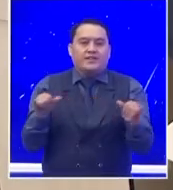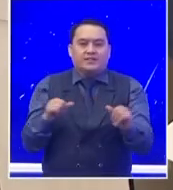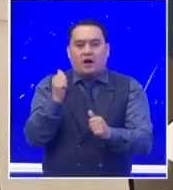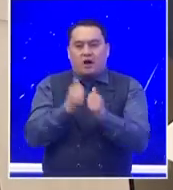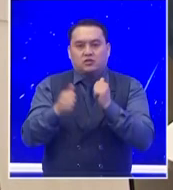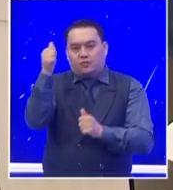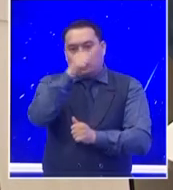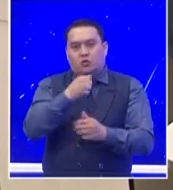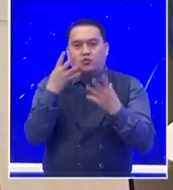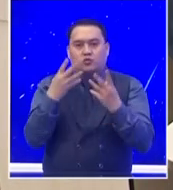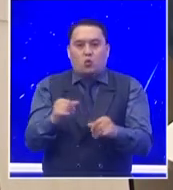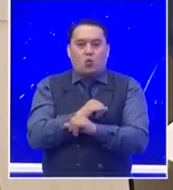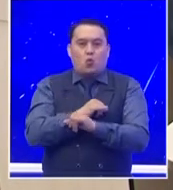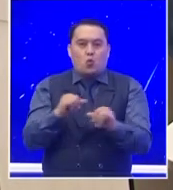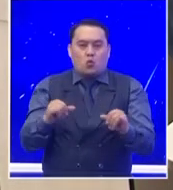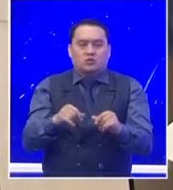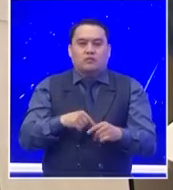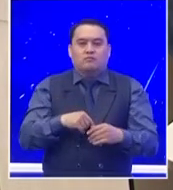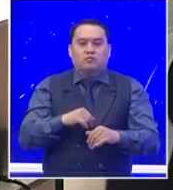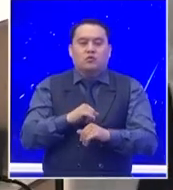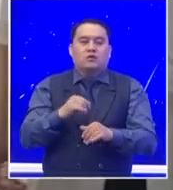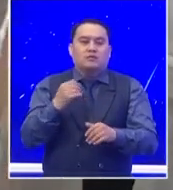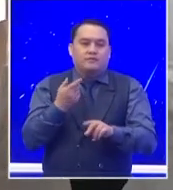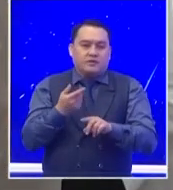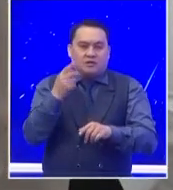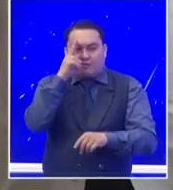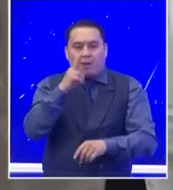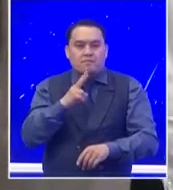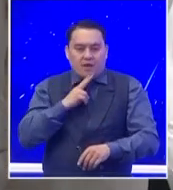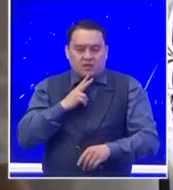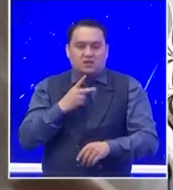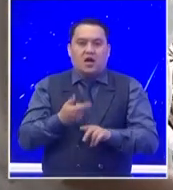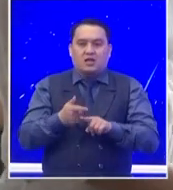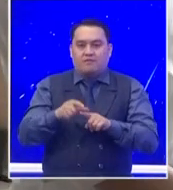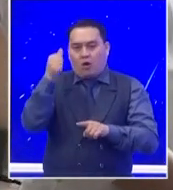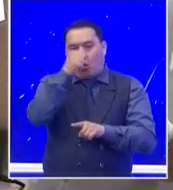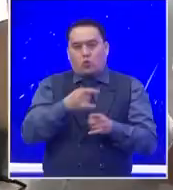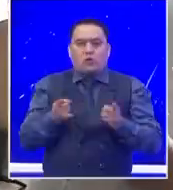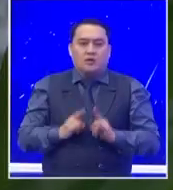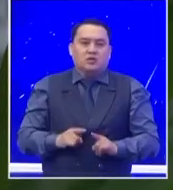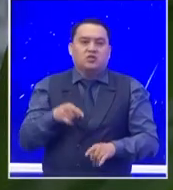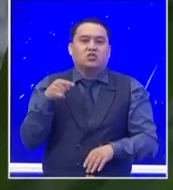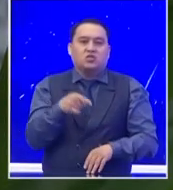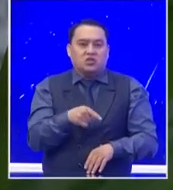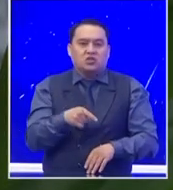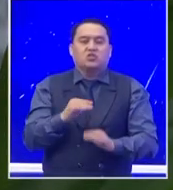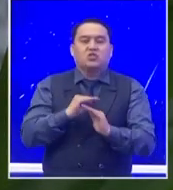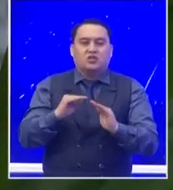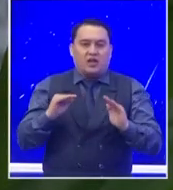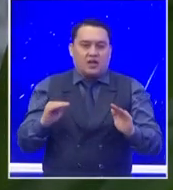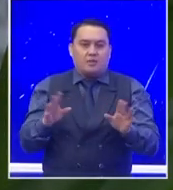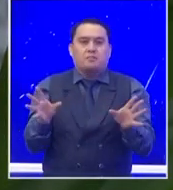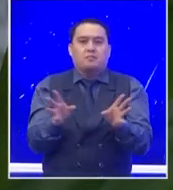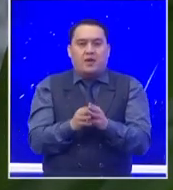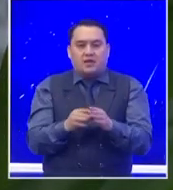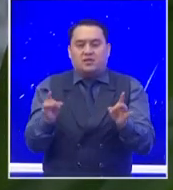с каждым днем растет в арифметической прогрессии. Только за 2 месяца текущего года на свет появились более 1000 новорожденных. Вместе с